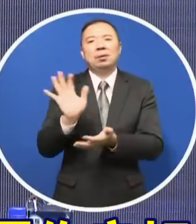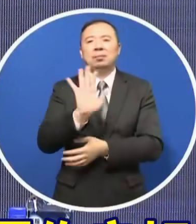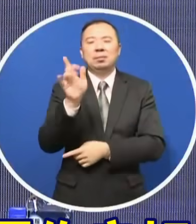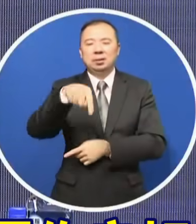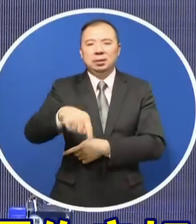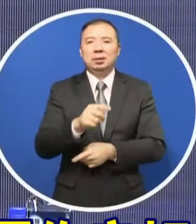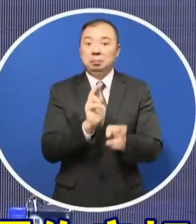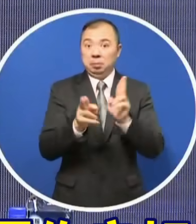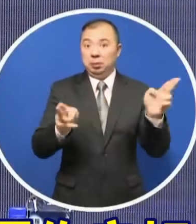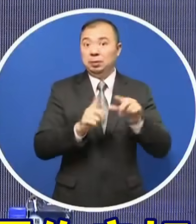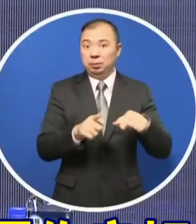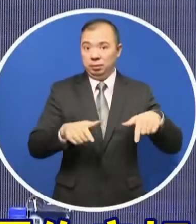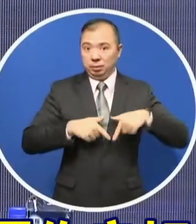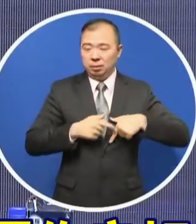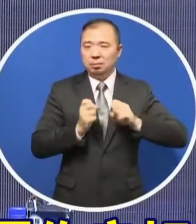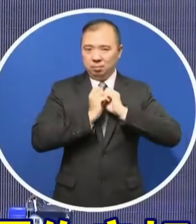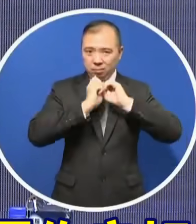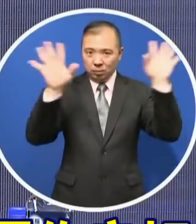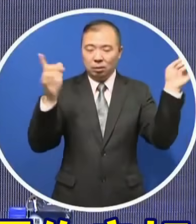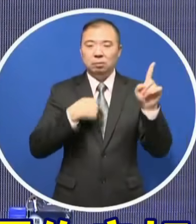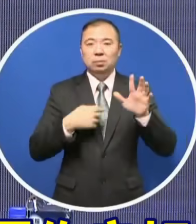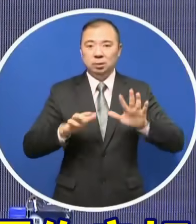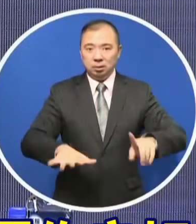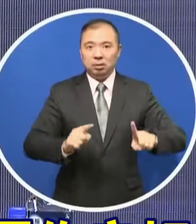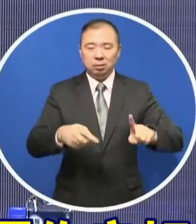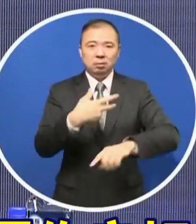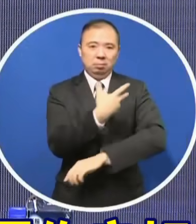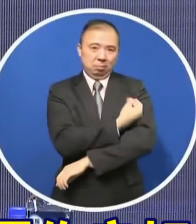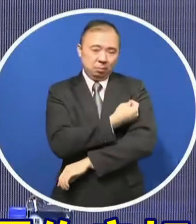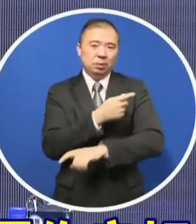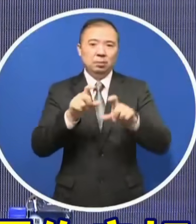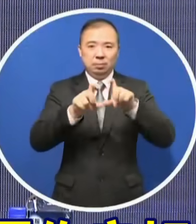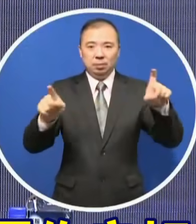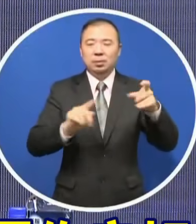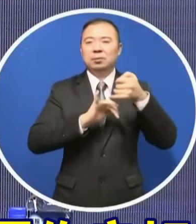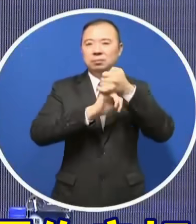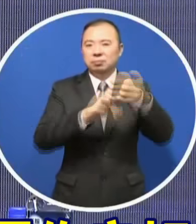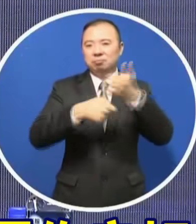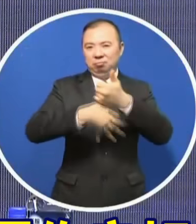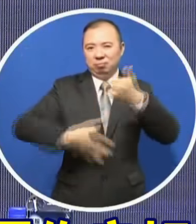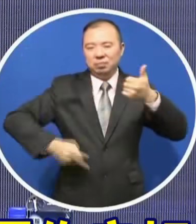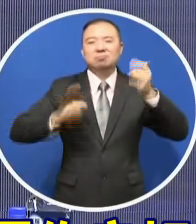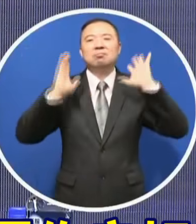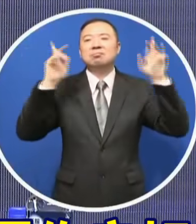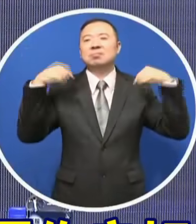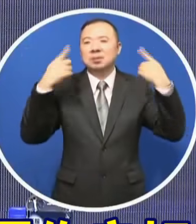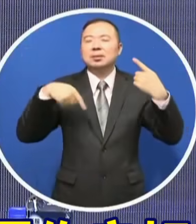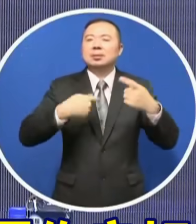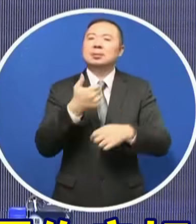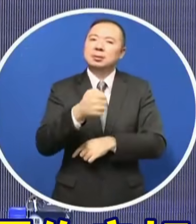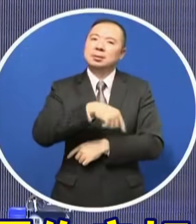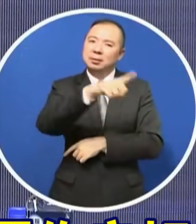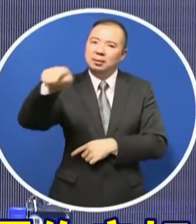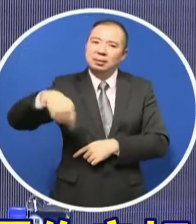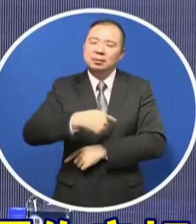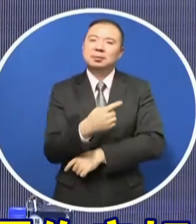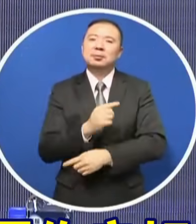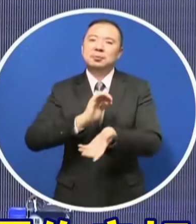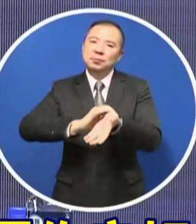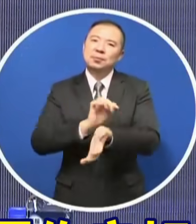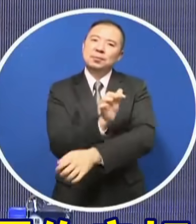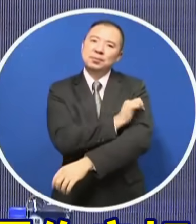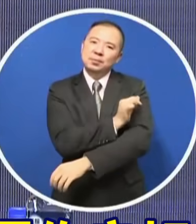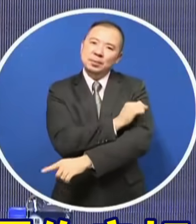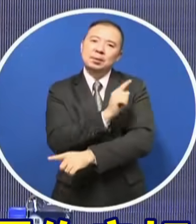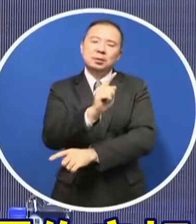这个系统预约系统现在运作良好，也谢谢地方政府跟施打医护人员的辛苦，请按照这个预约系